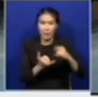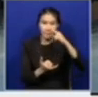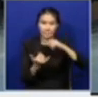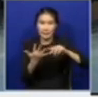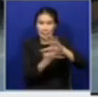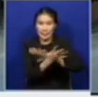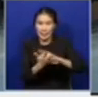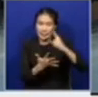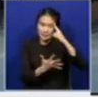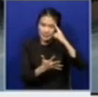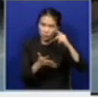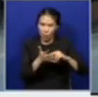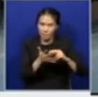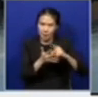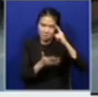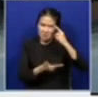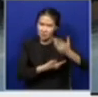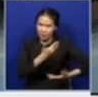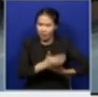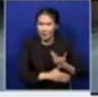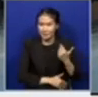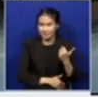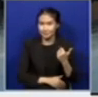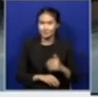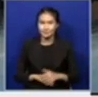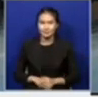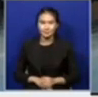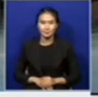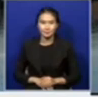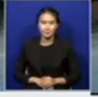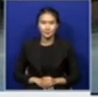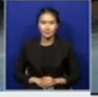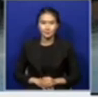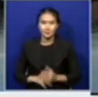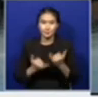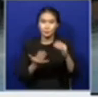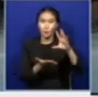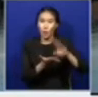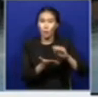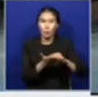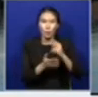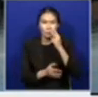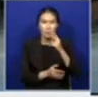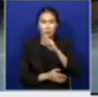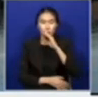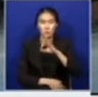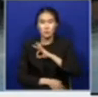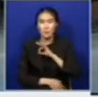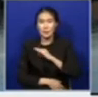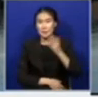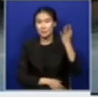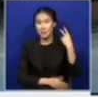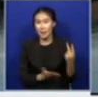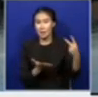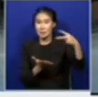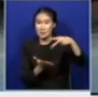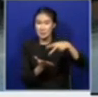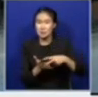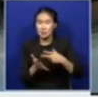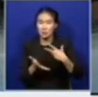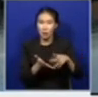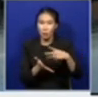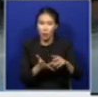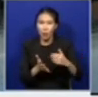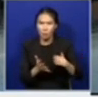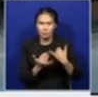ศชิลีเองก็มีความตกลงทวิภาคีกับไทยอยู่แล้วสำหรับประเทศเปรูเราก็มีความตกลงระดับทวิภาคีที่เป็น Early